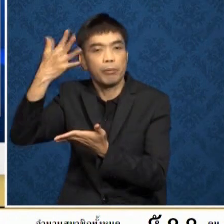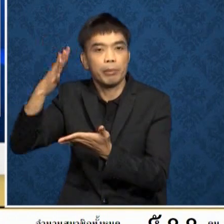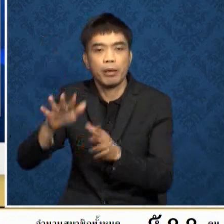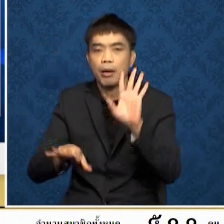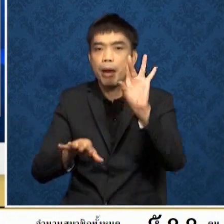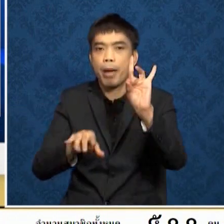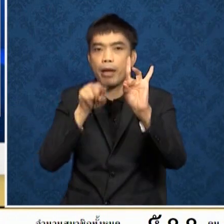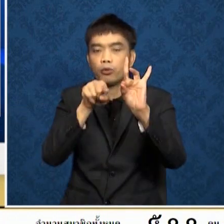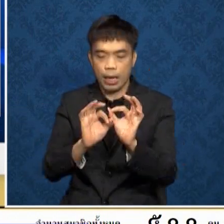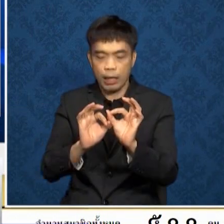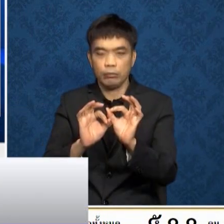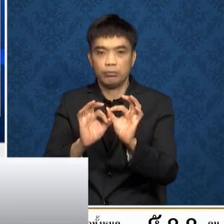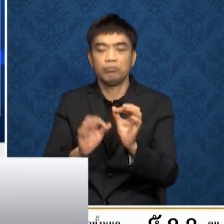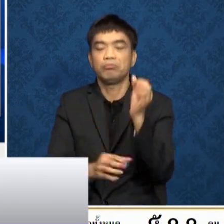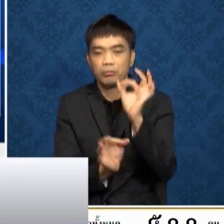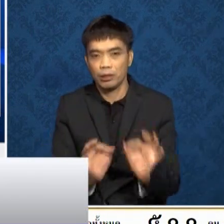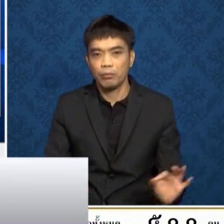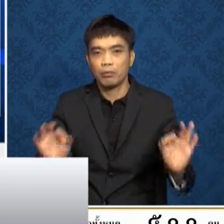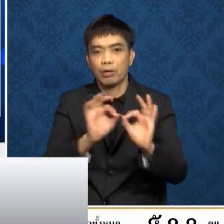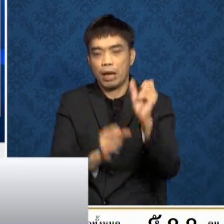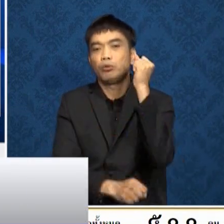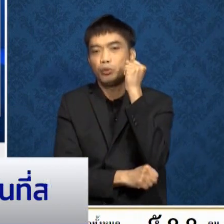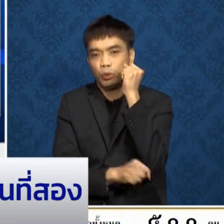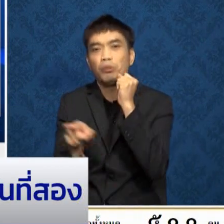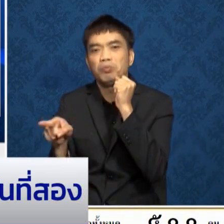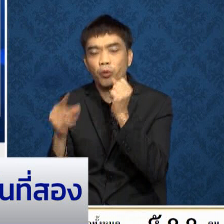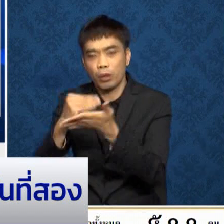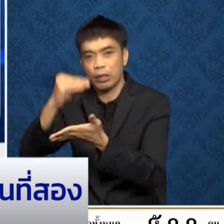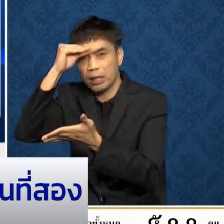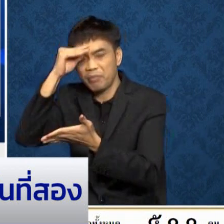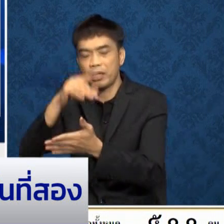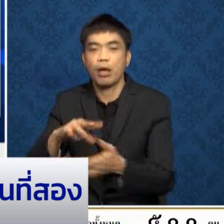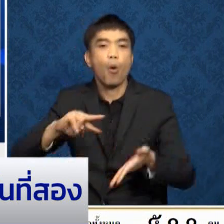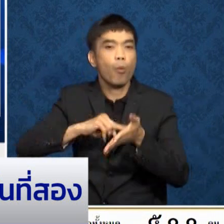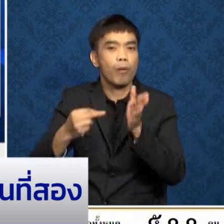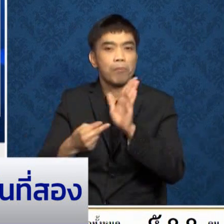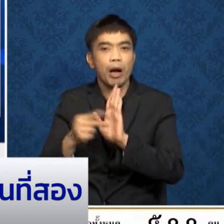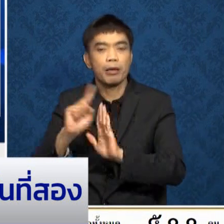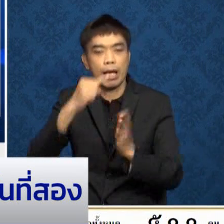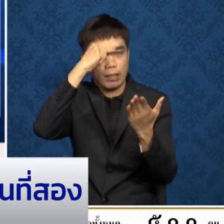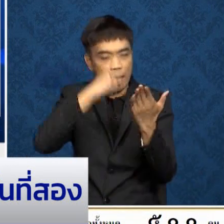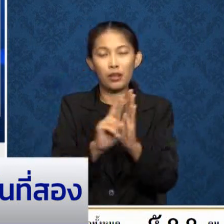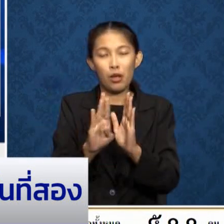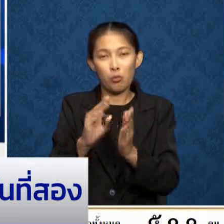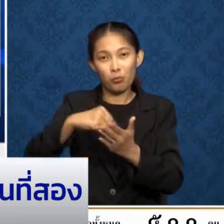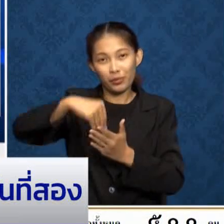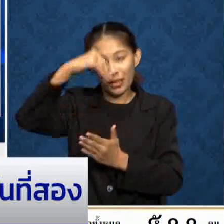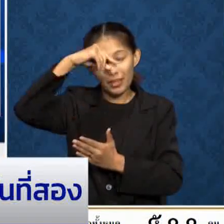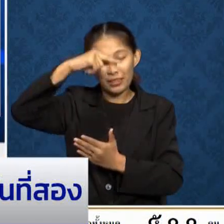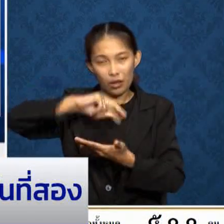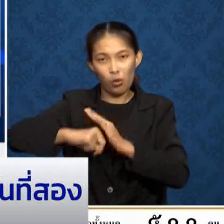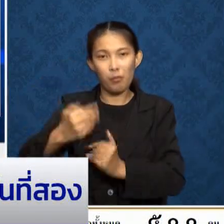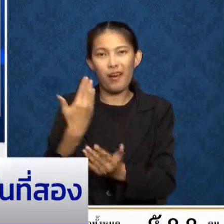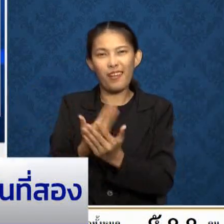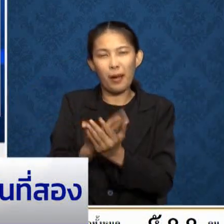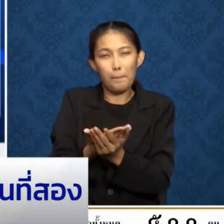ถึงตัวเลขเด็กที่หลุดออกนอกระบบบอกว่าไม่เห็นด้วยกับการจัดงบประมาณการศึกษาของรัฐบาลเพราะว่าหลายนโยบายเพิกเฉยต่อ